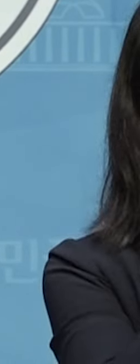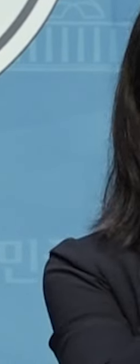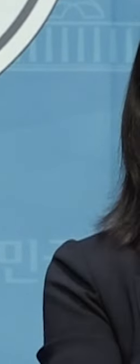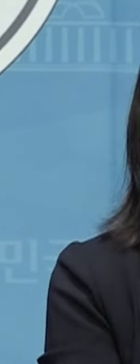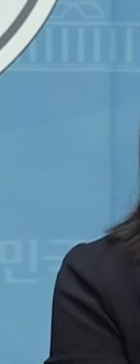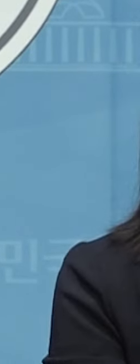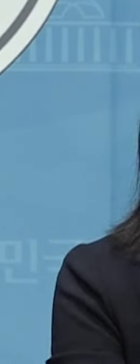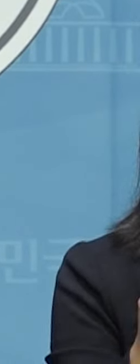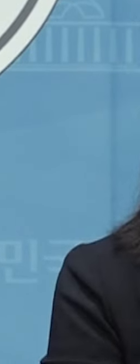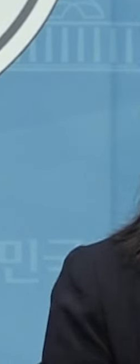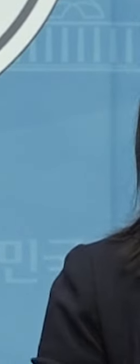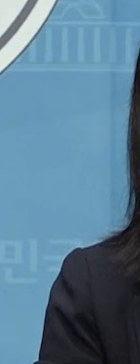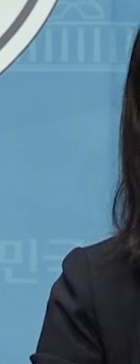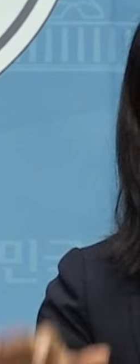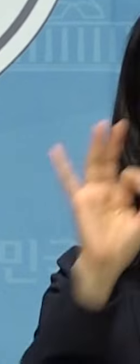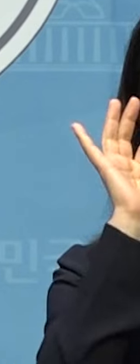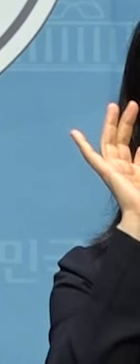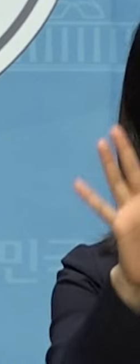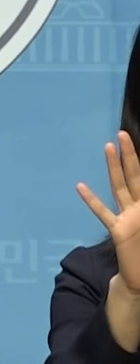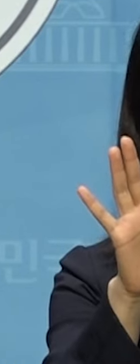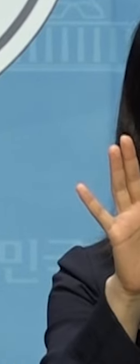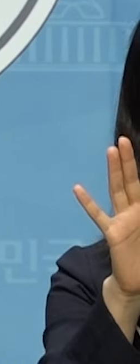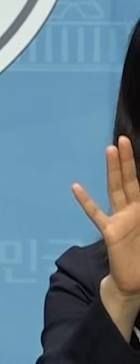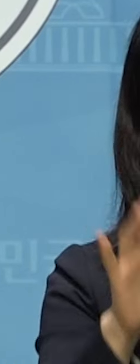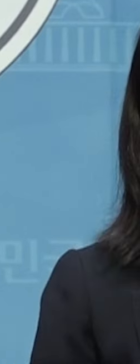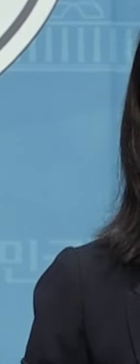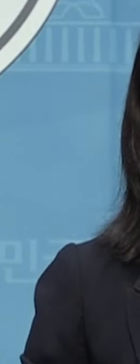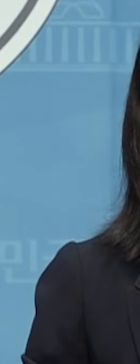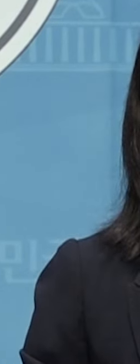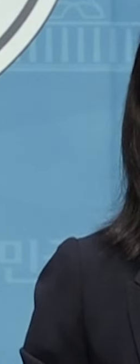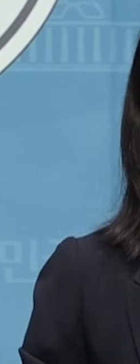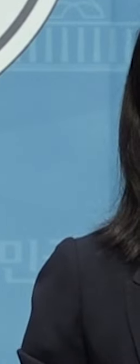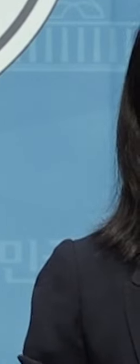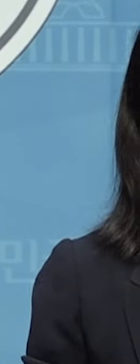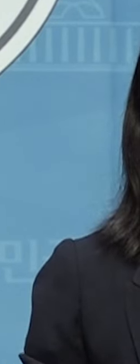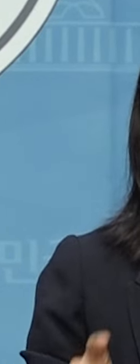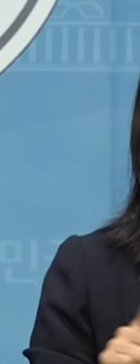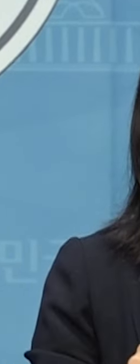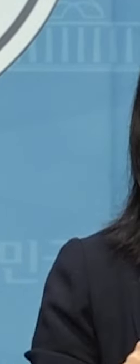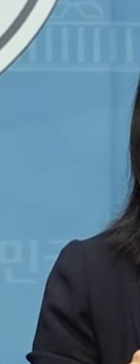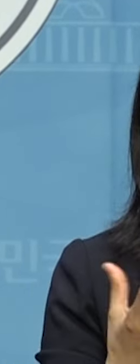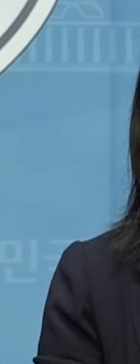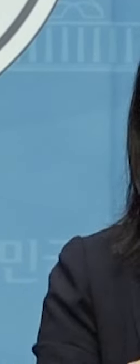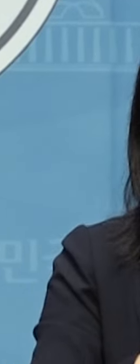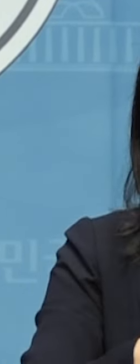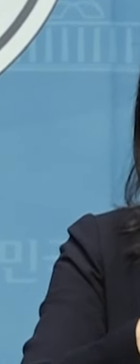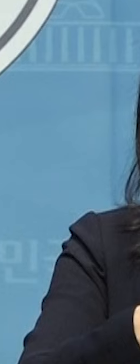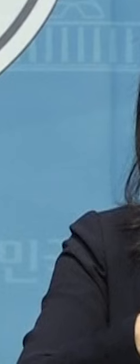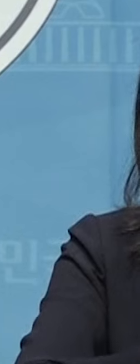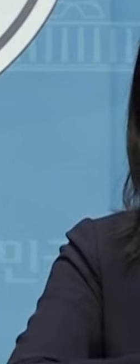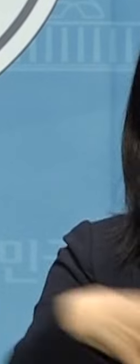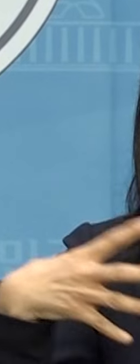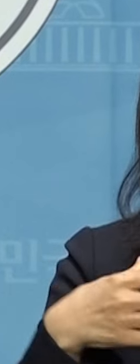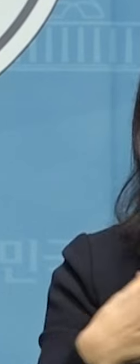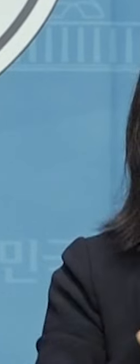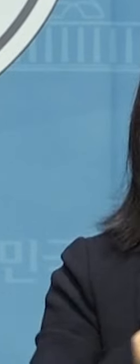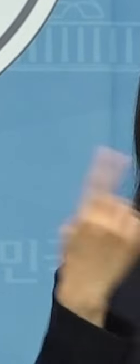거부한다고 해소되지 않습니다 오히려 골마 터져 더 위기를